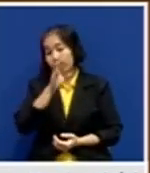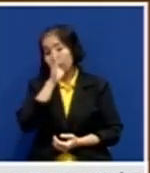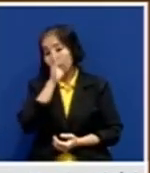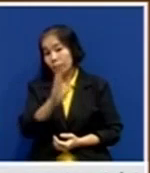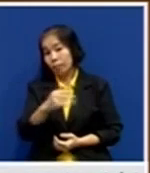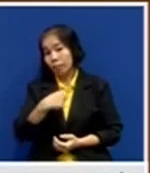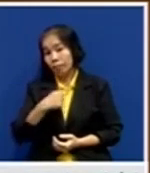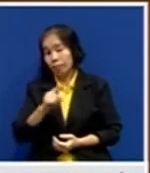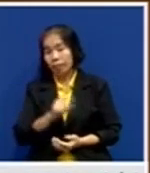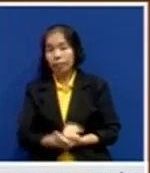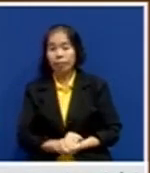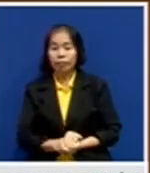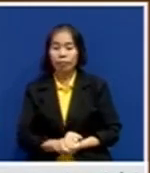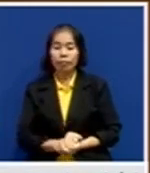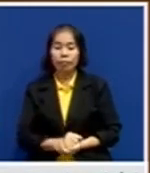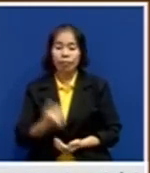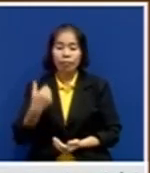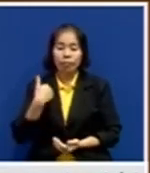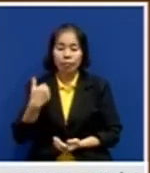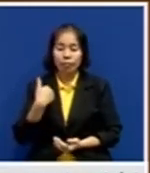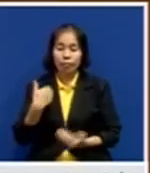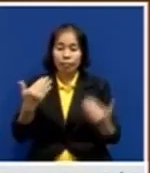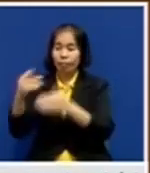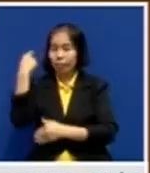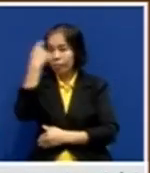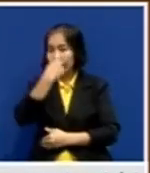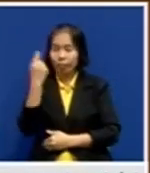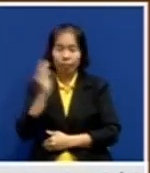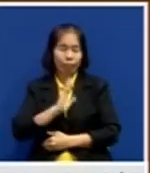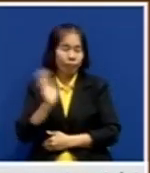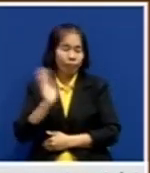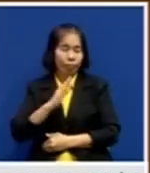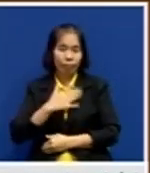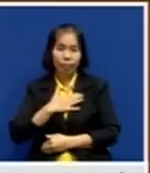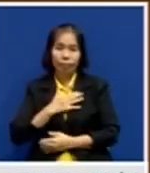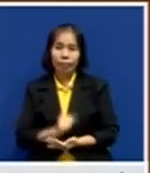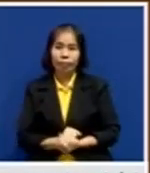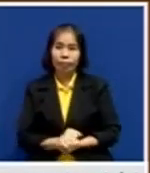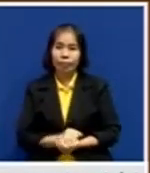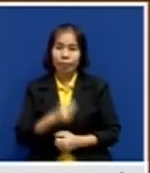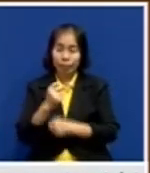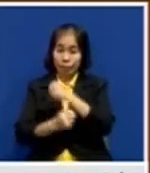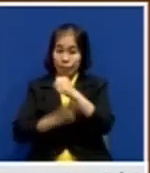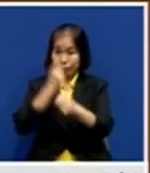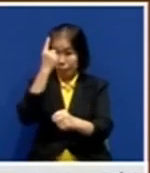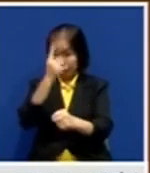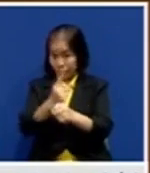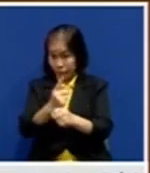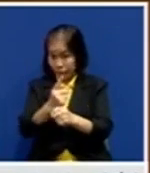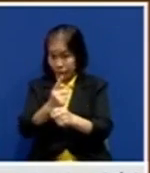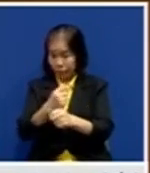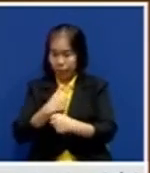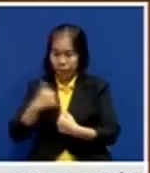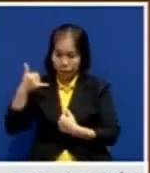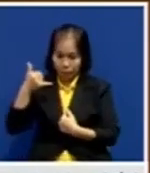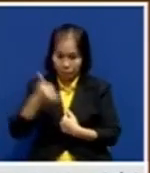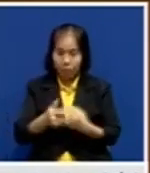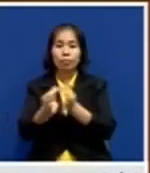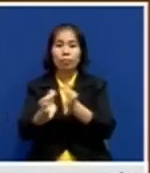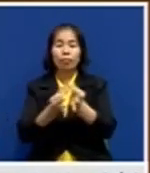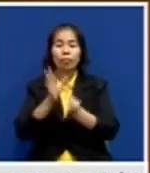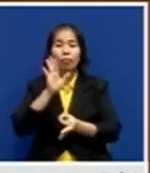อันนี้ไม่มีการว่ามาพาดพิงถึงใครนะครับในช่วงเวลาปีที่ผมเข้ามาเป็นที่ปรึกษาของคสช.ท่านประยุ